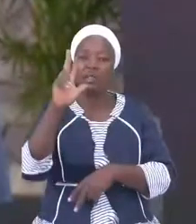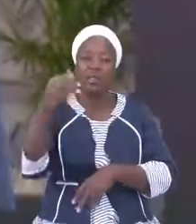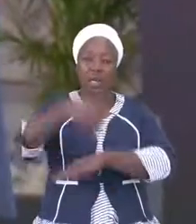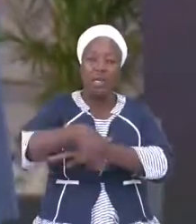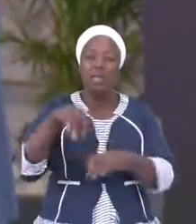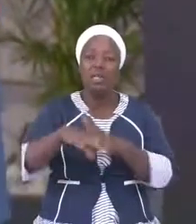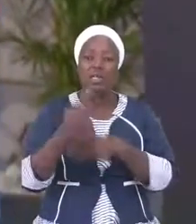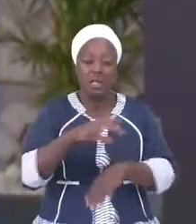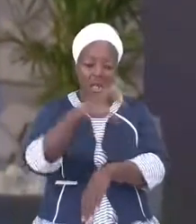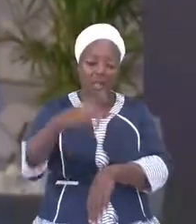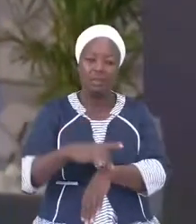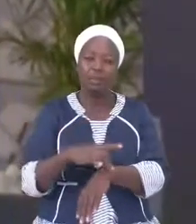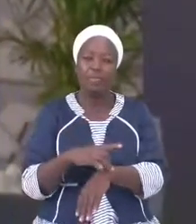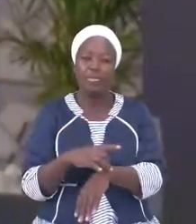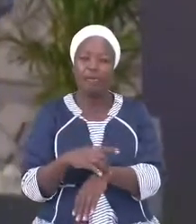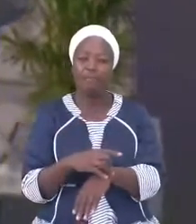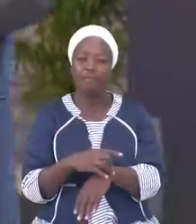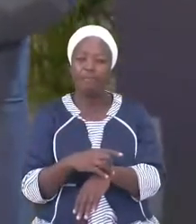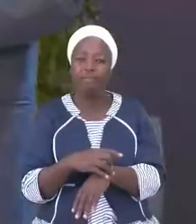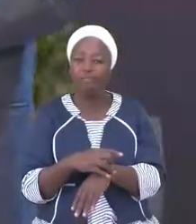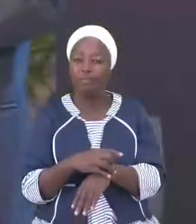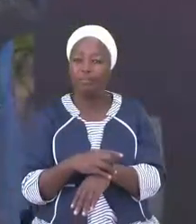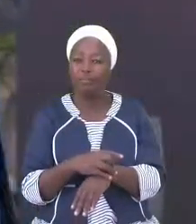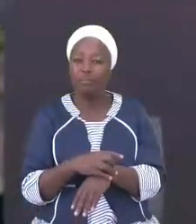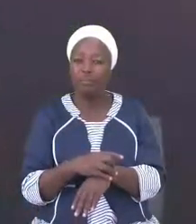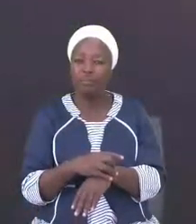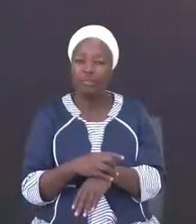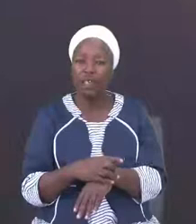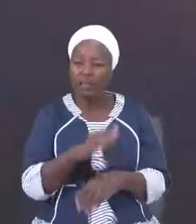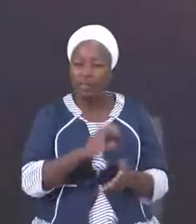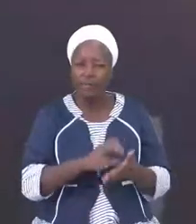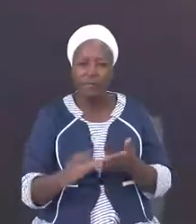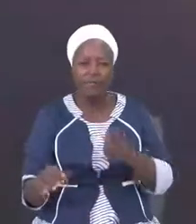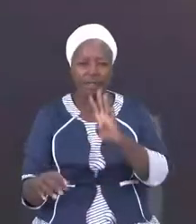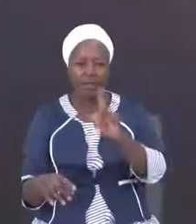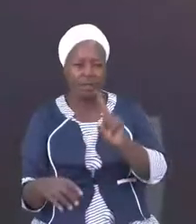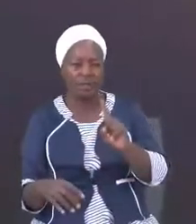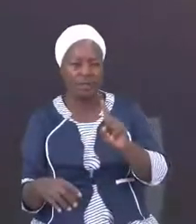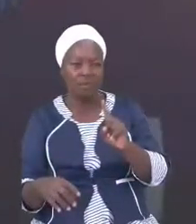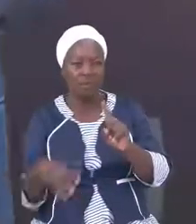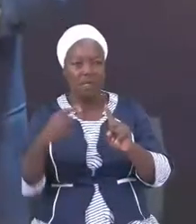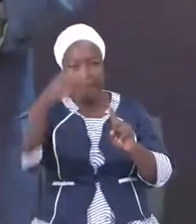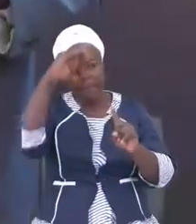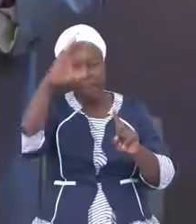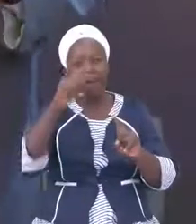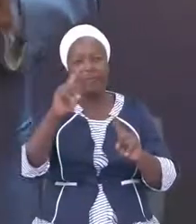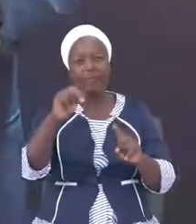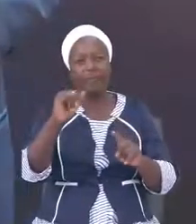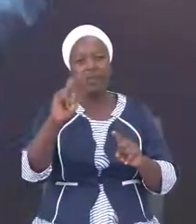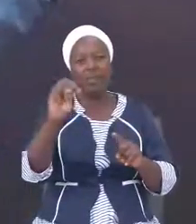3 jours et 3 nuits dans le ventre du poisson, ainsi le sera pour Christ. Ainsi Christ, le Fils de l'homme,